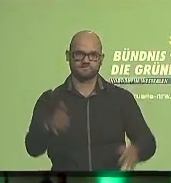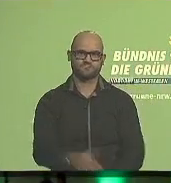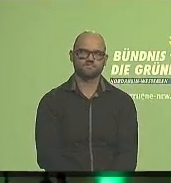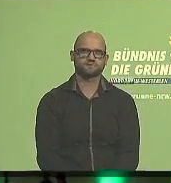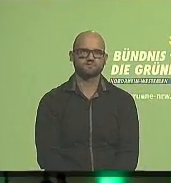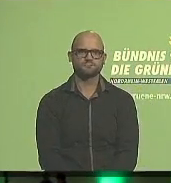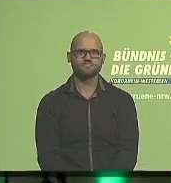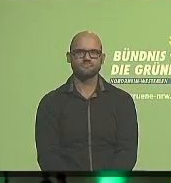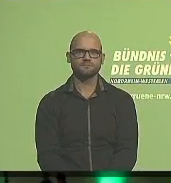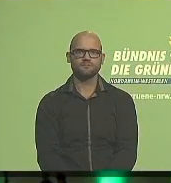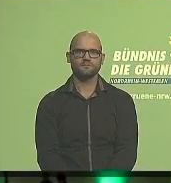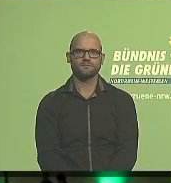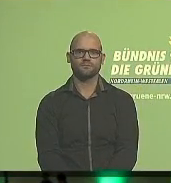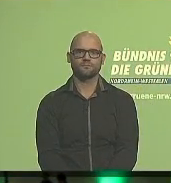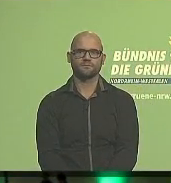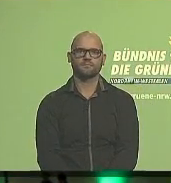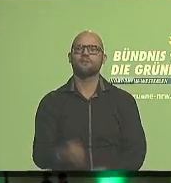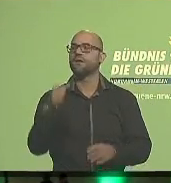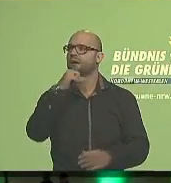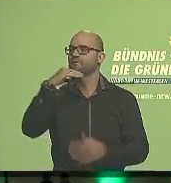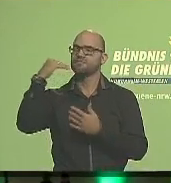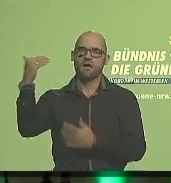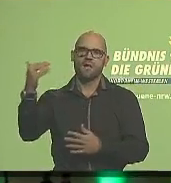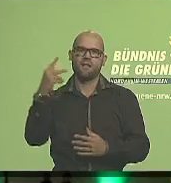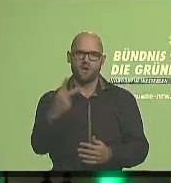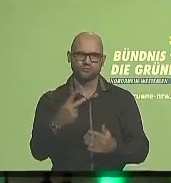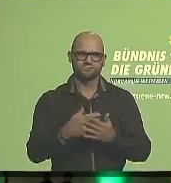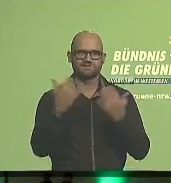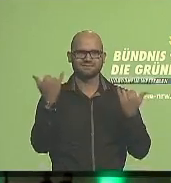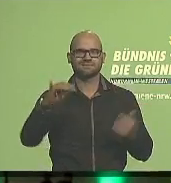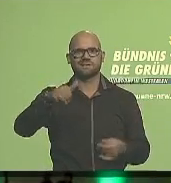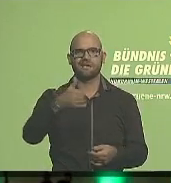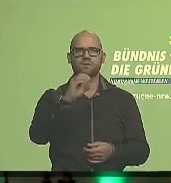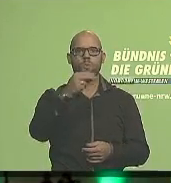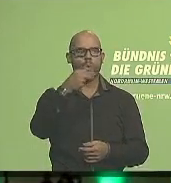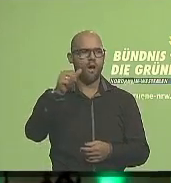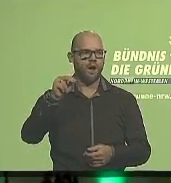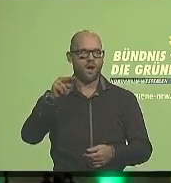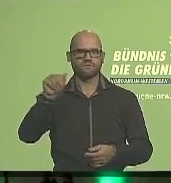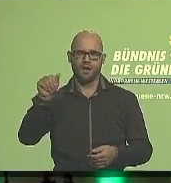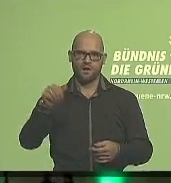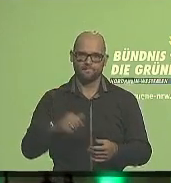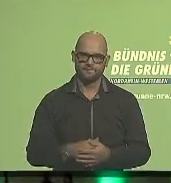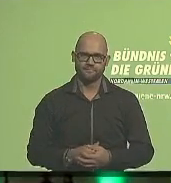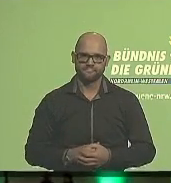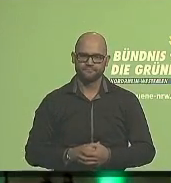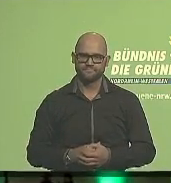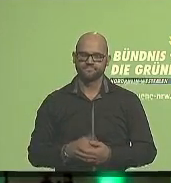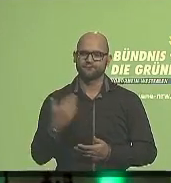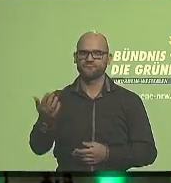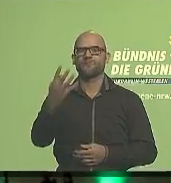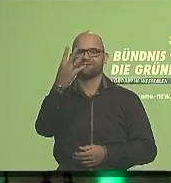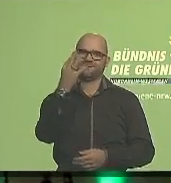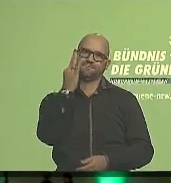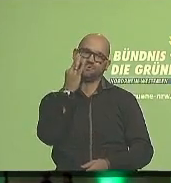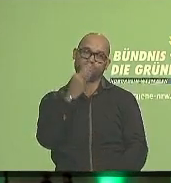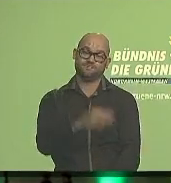Vielen Dank, Klaus. Dann jetzt Johanna. Und auch du hast